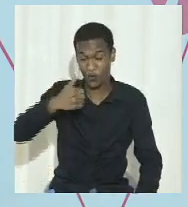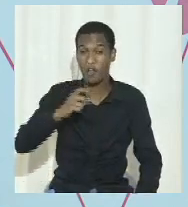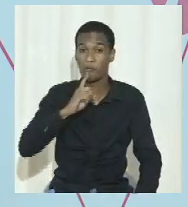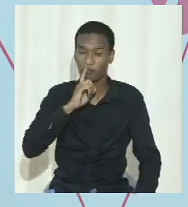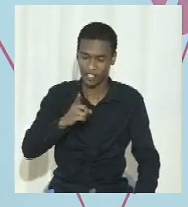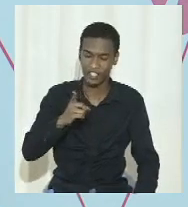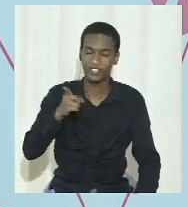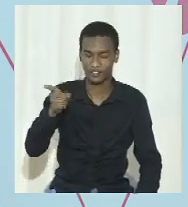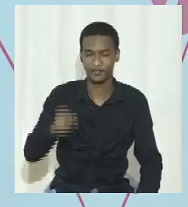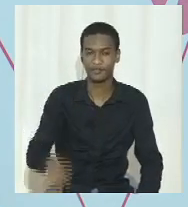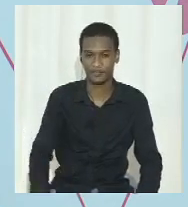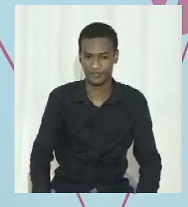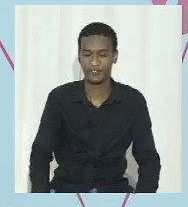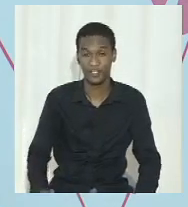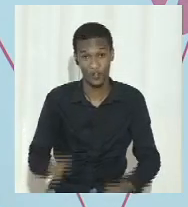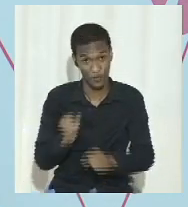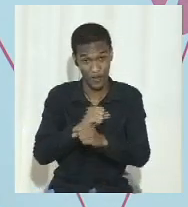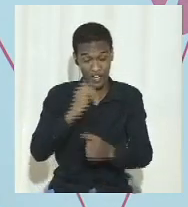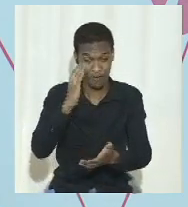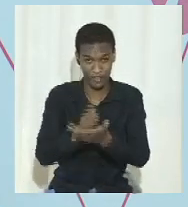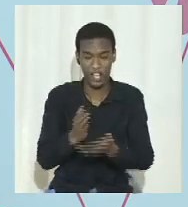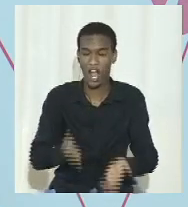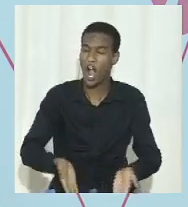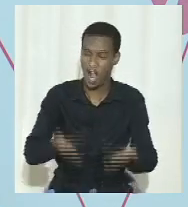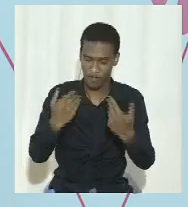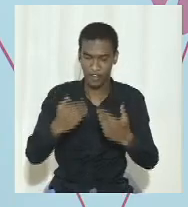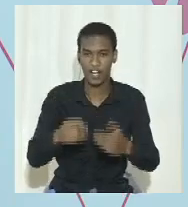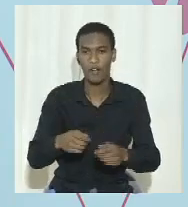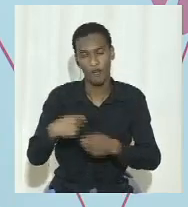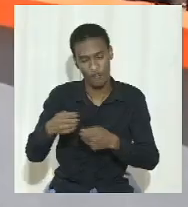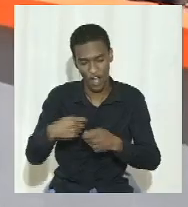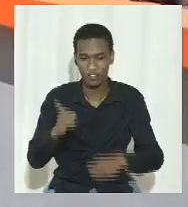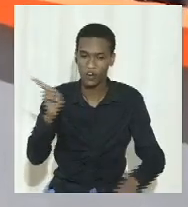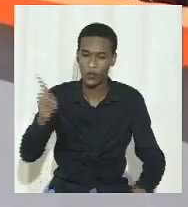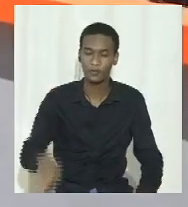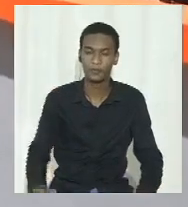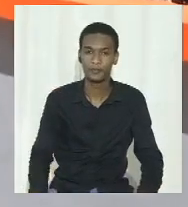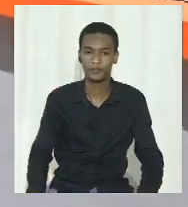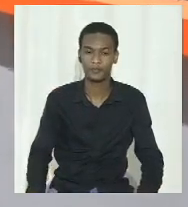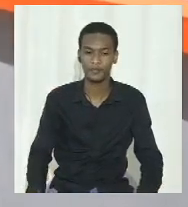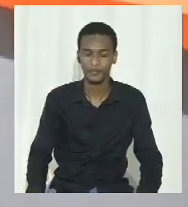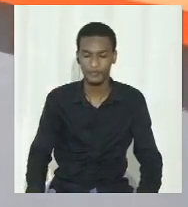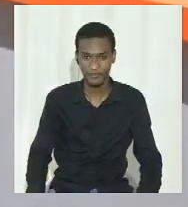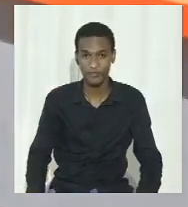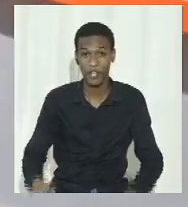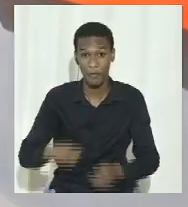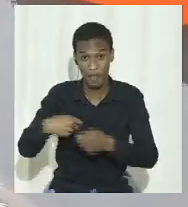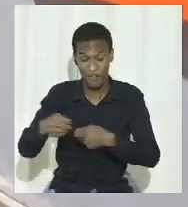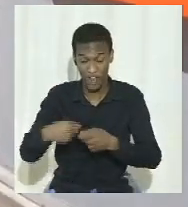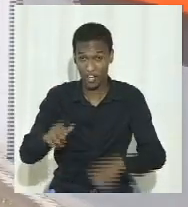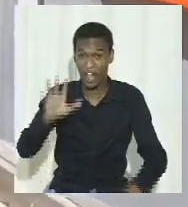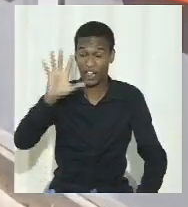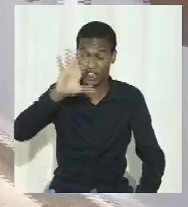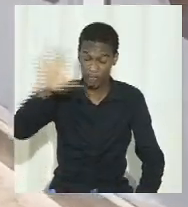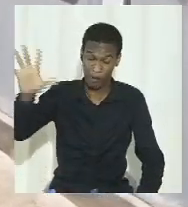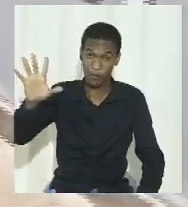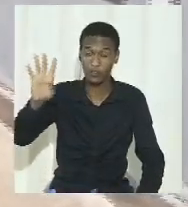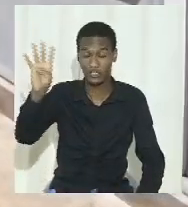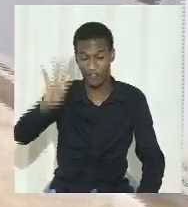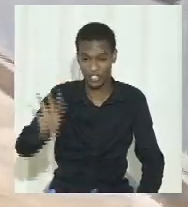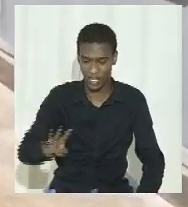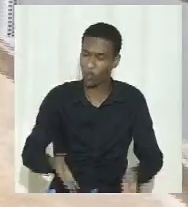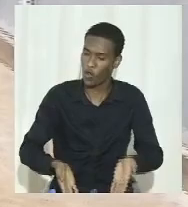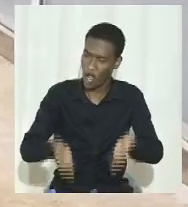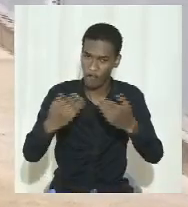azo ampiasaina avy atrandra nitatra entiny tojo fanomezana sy andrajaona ary vao. Mpivarotra misa dimampolo sy efajato no afaka